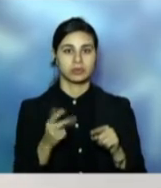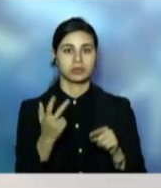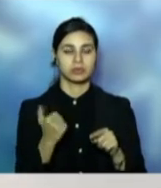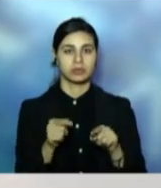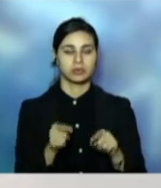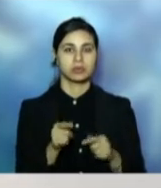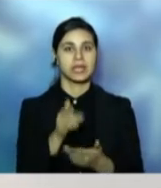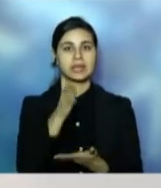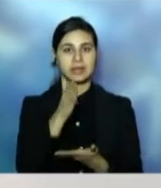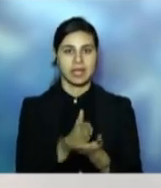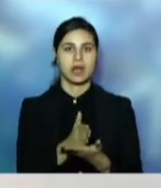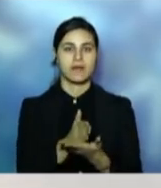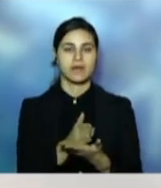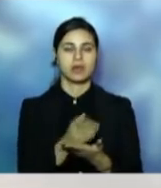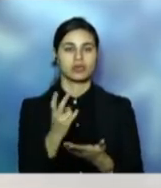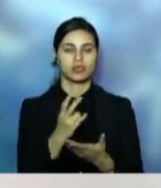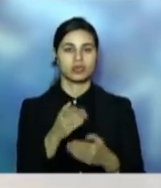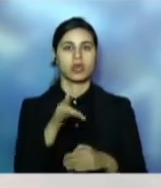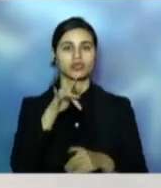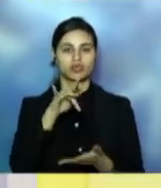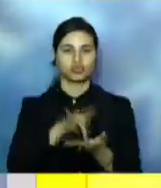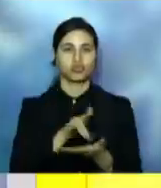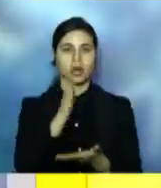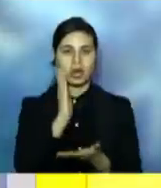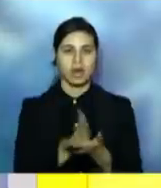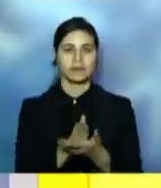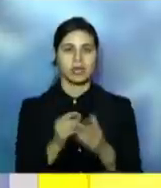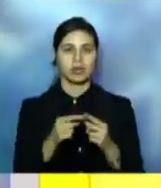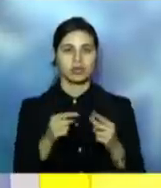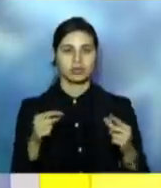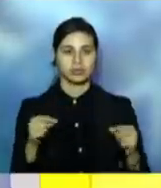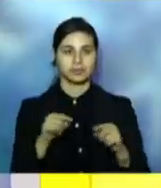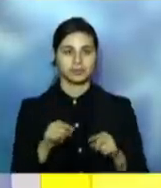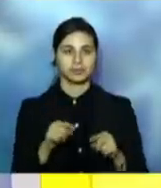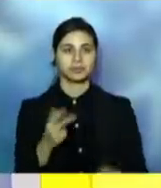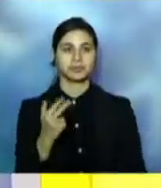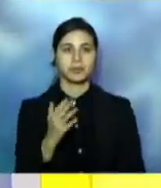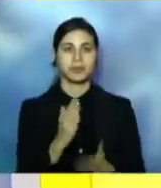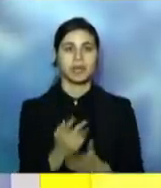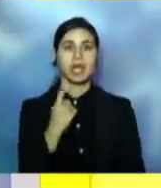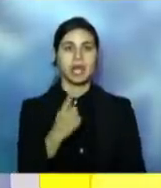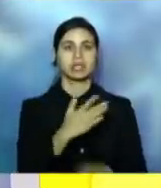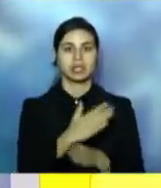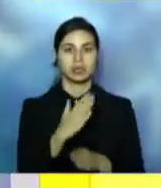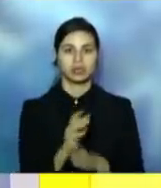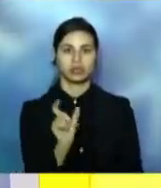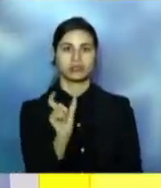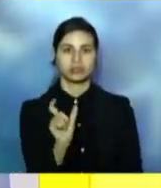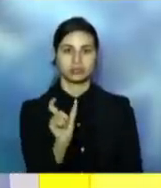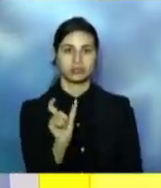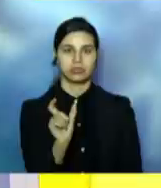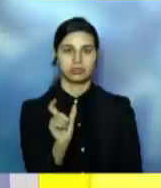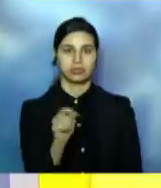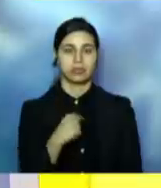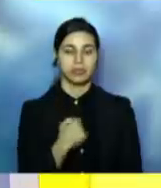ამ ნაჭერს მე გავტეხ შუაზე, არ ვიცი, ეს არის ერთი პურის ერთეული. ანუ გამოვიდა, რომ